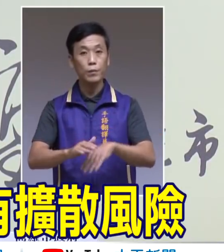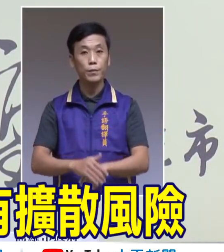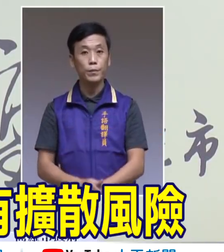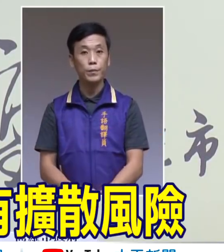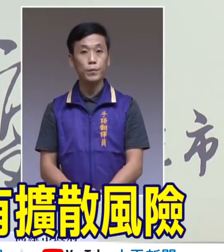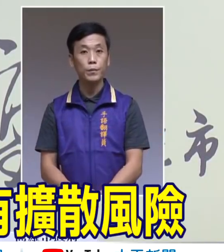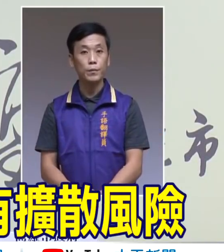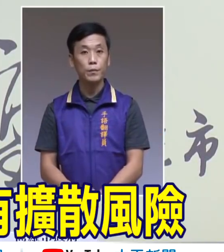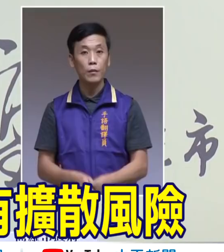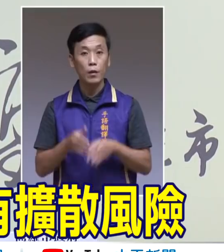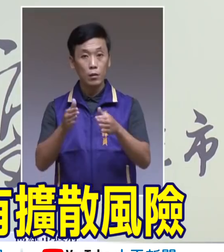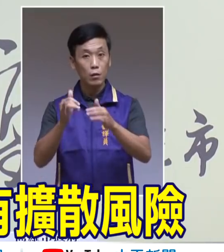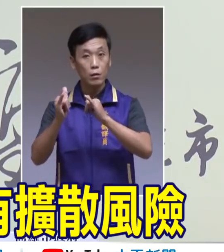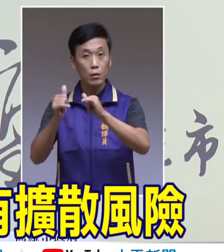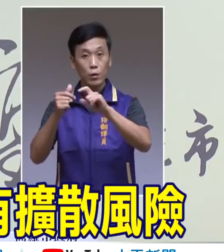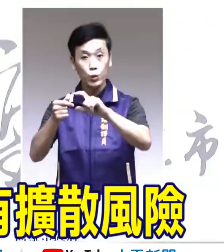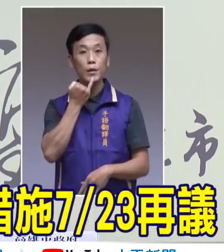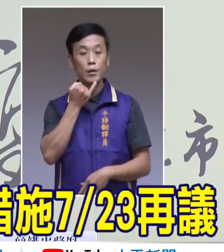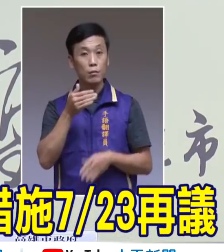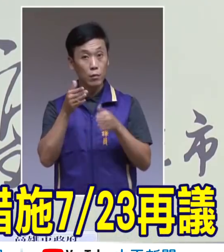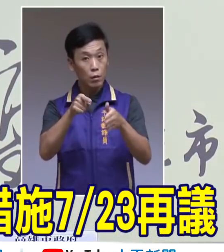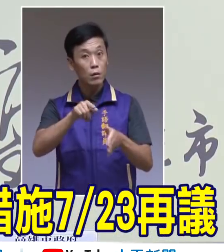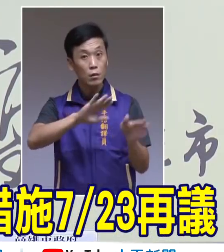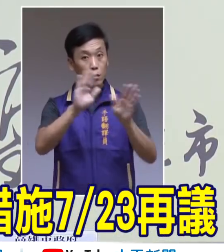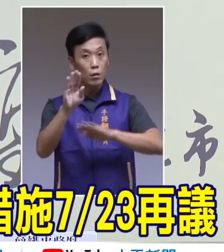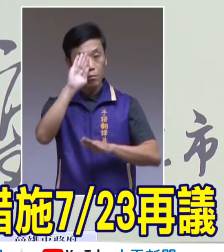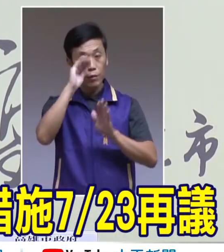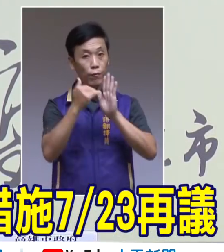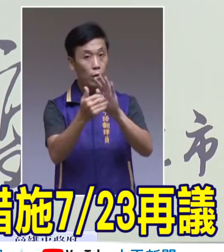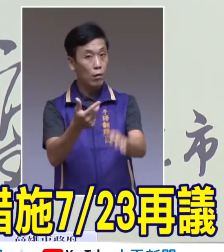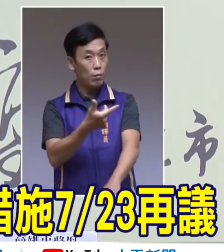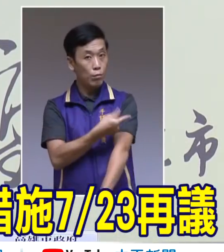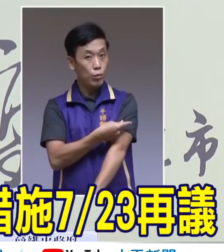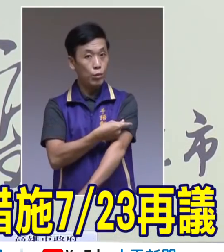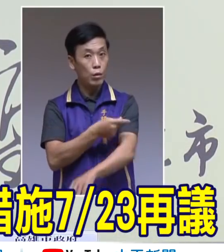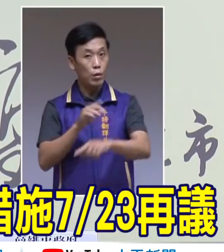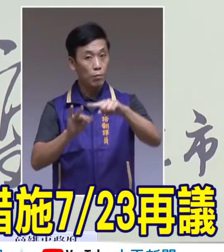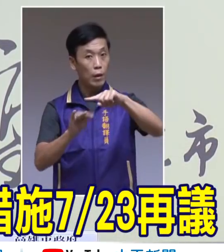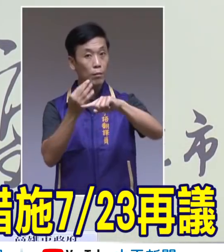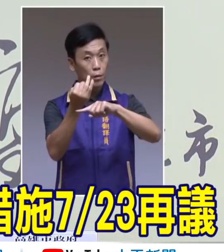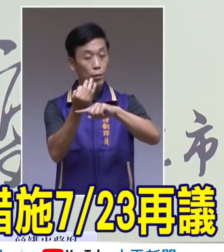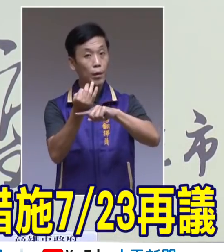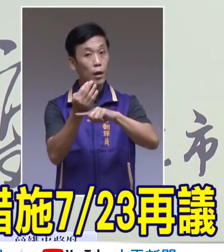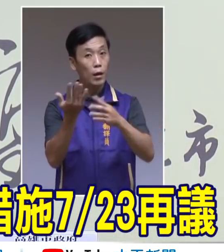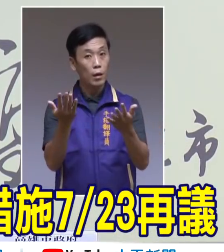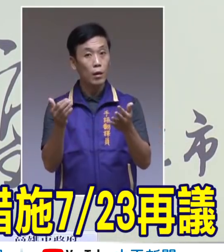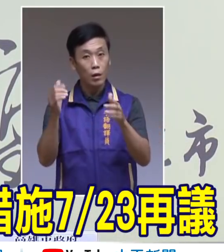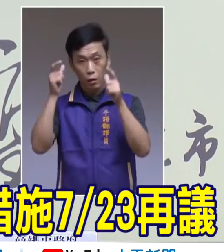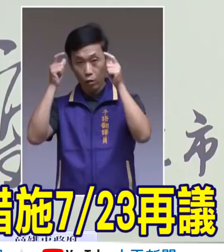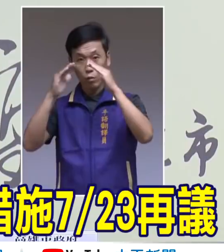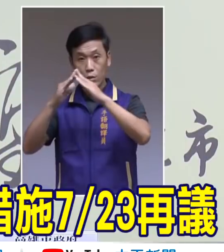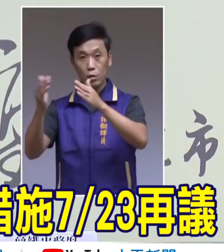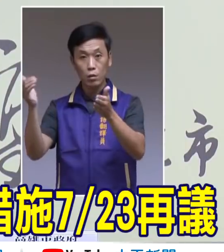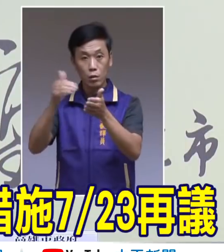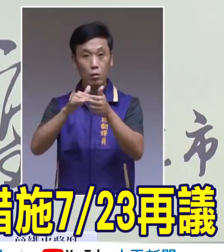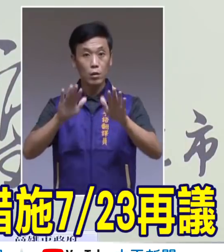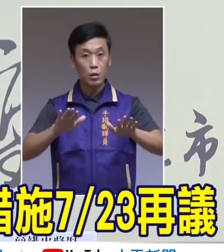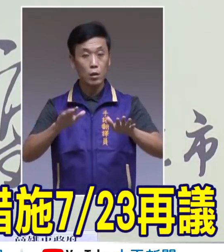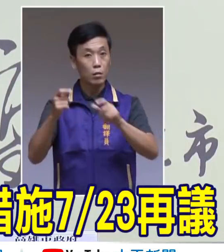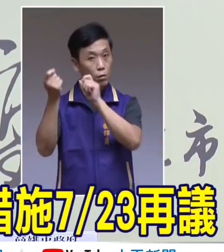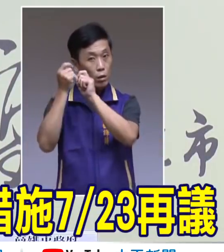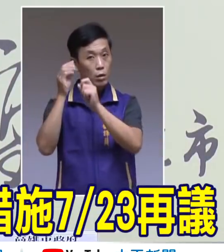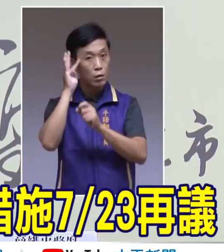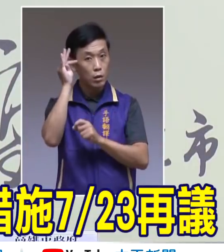我们的社区能够安全那现在的疫苗的施打率到高雄到今天我们累计这几